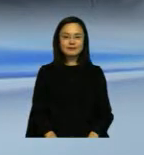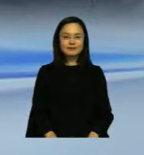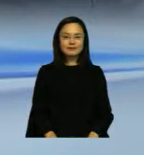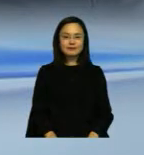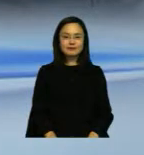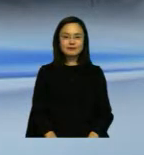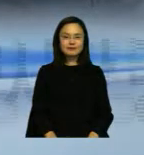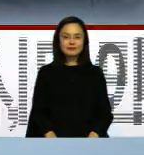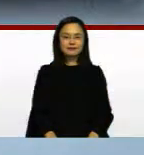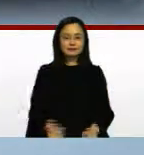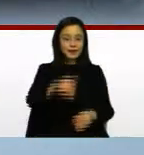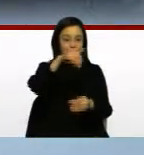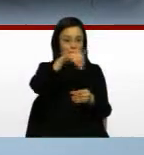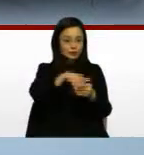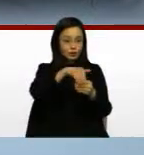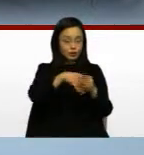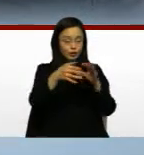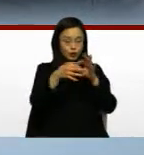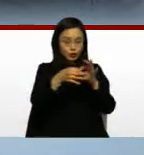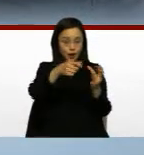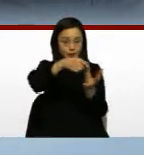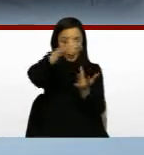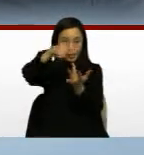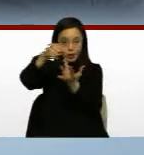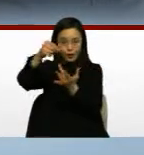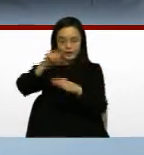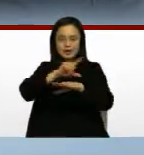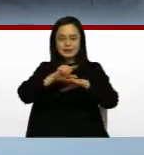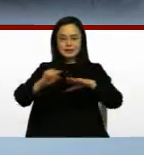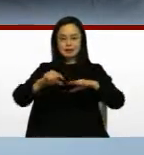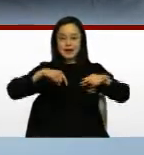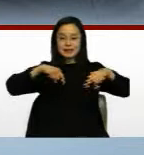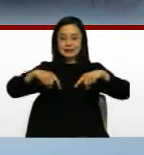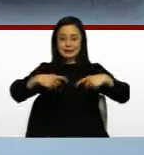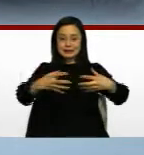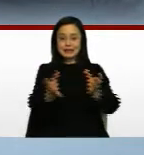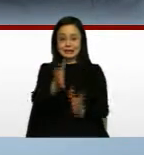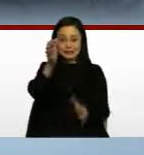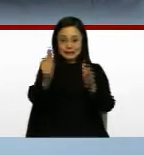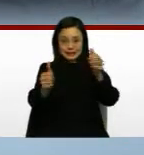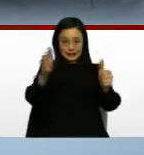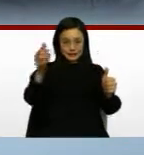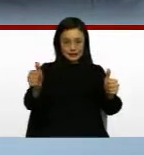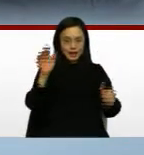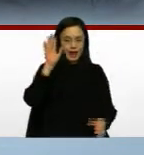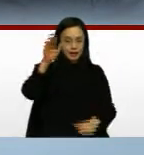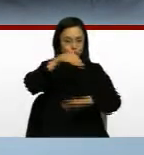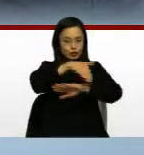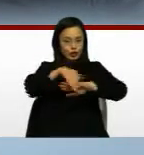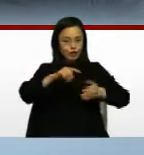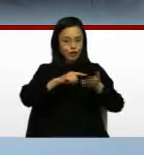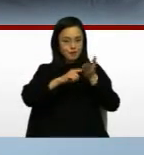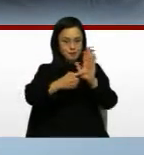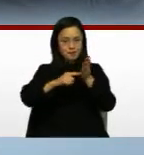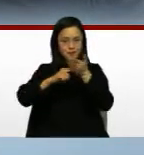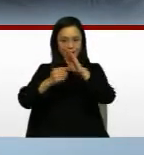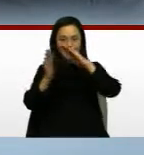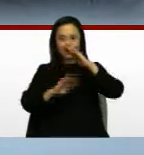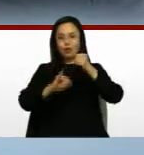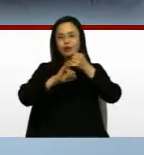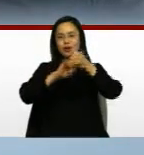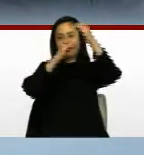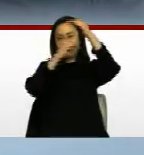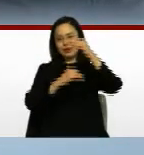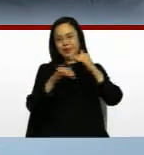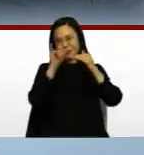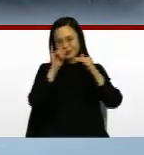선거를 통해 선출된 지방자치단체장들이 각 지역의 청사진을 그리며 내놓는 각종 공약들. 민선 7기 첫 해가